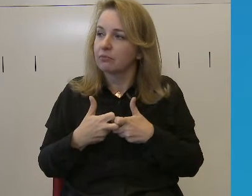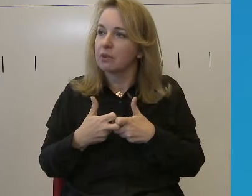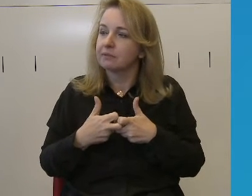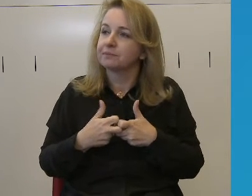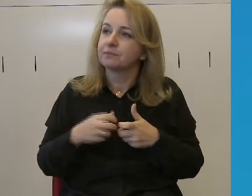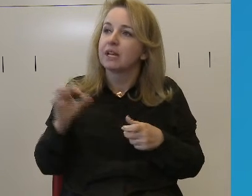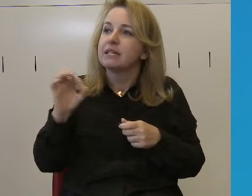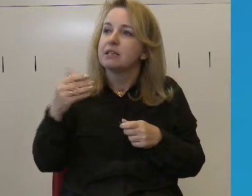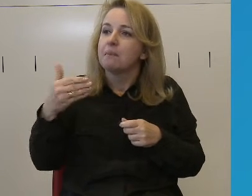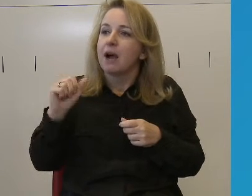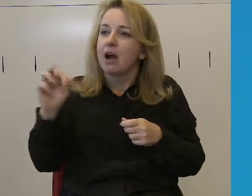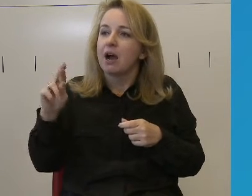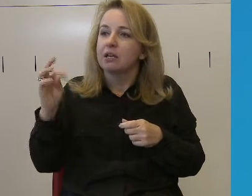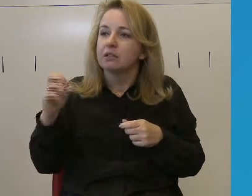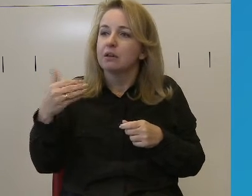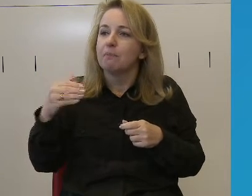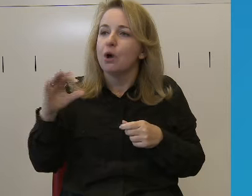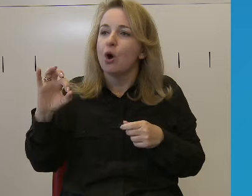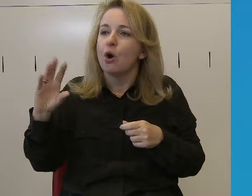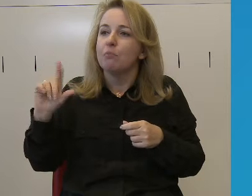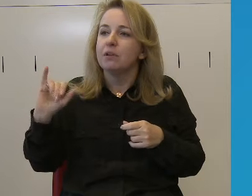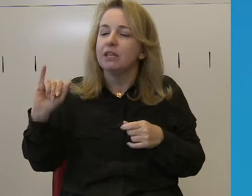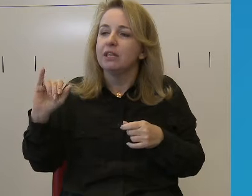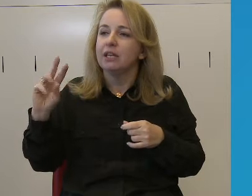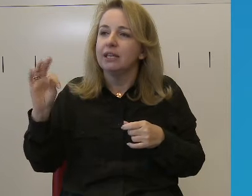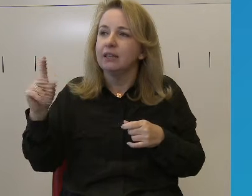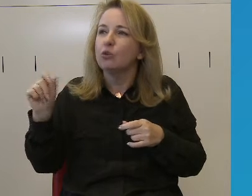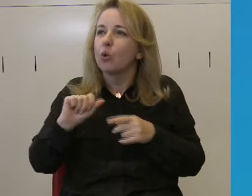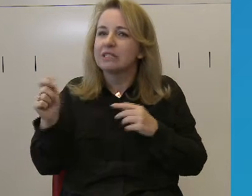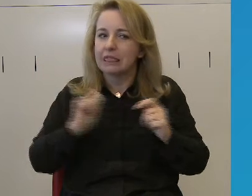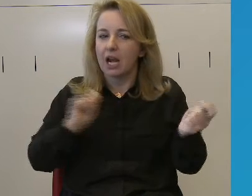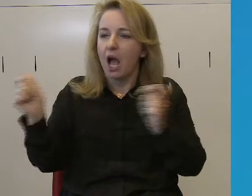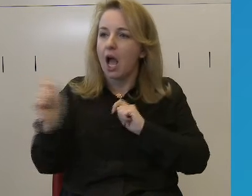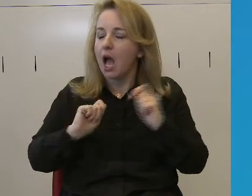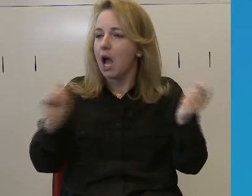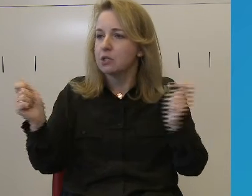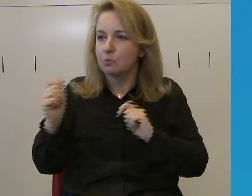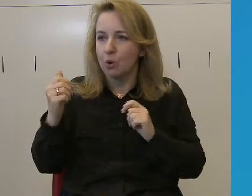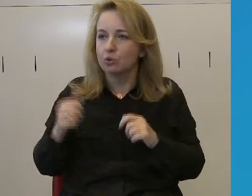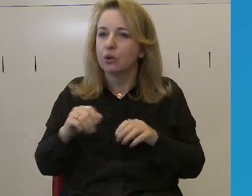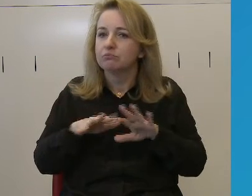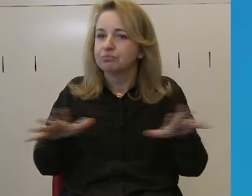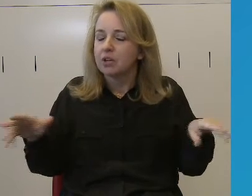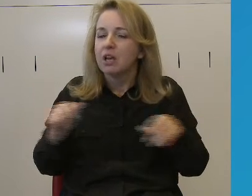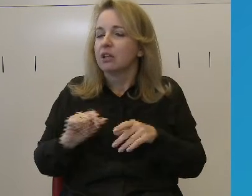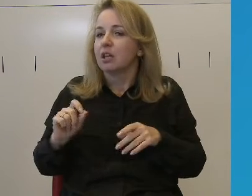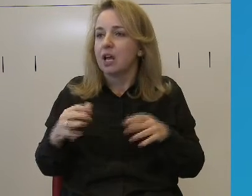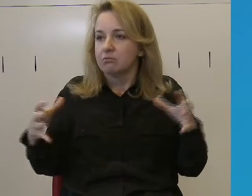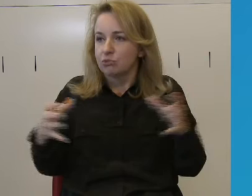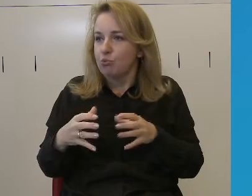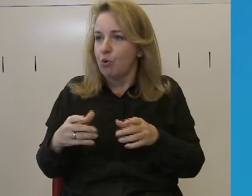Smart mobility to transport publiczny, nie tylko zbiorowy, ale również